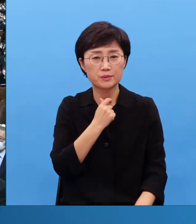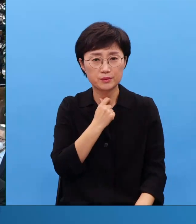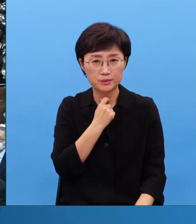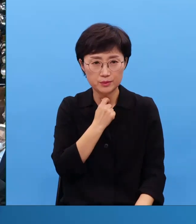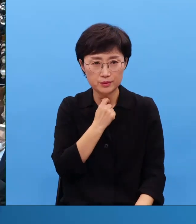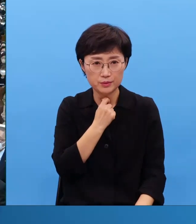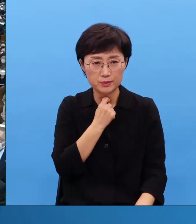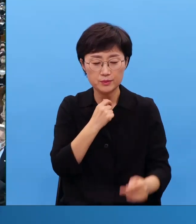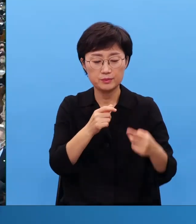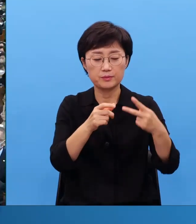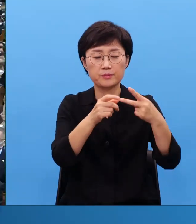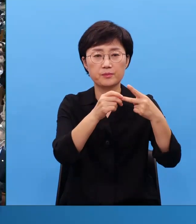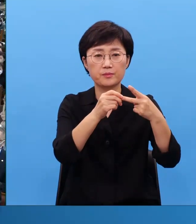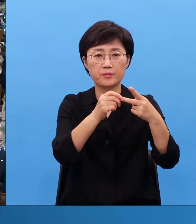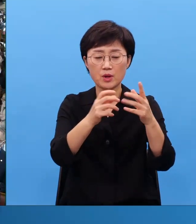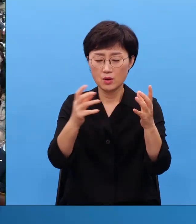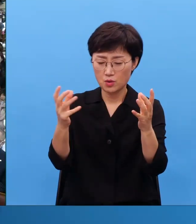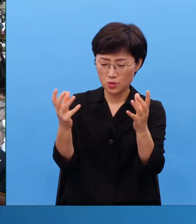찬송하리로다.